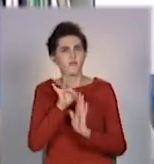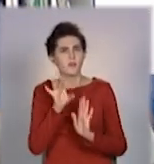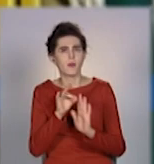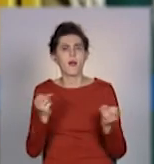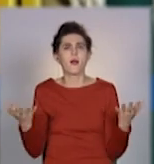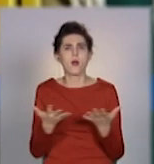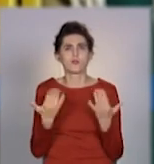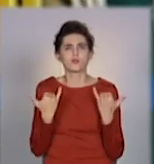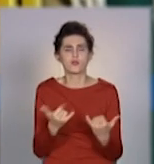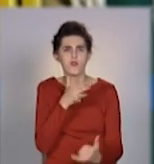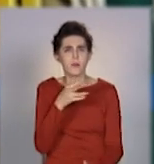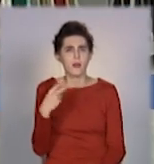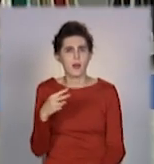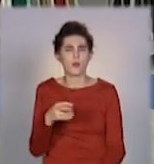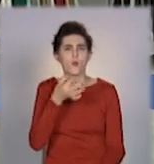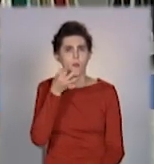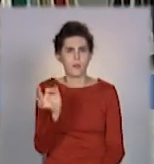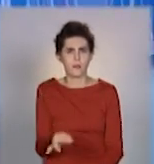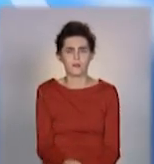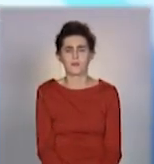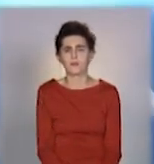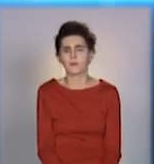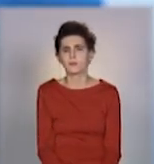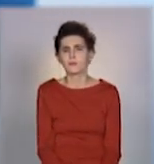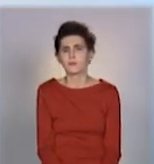Яка література нині у попиті?